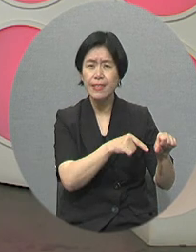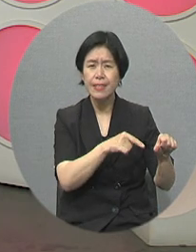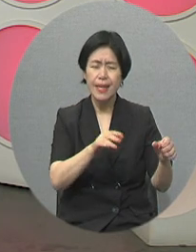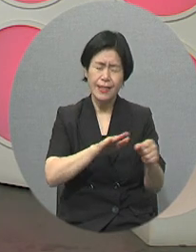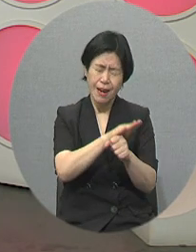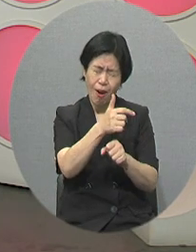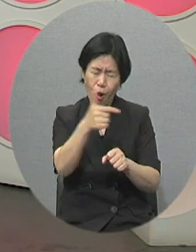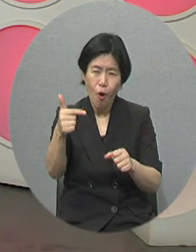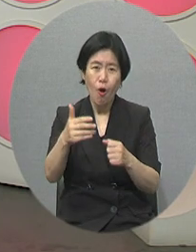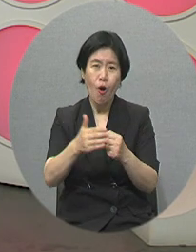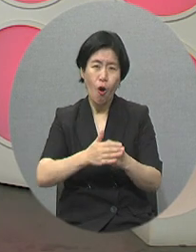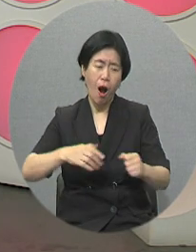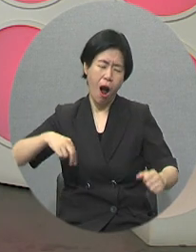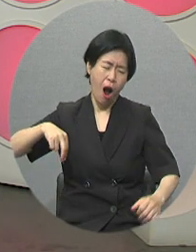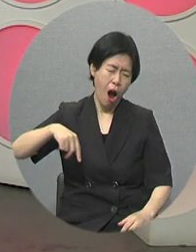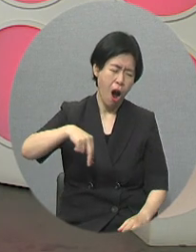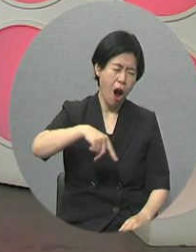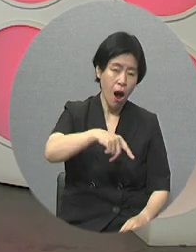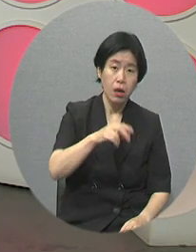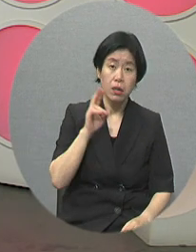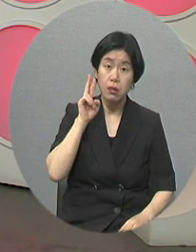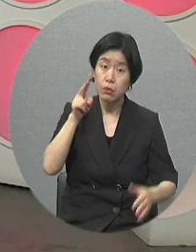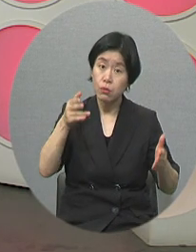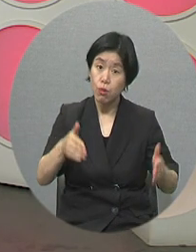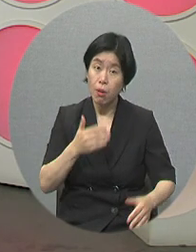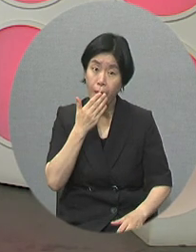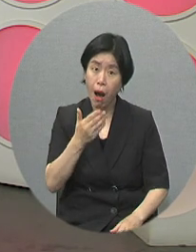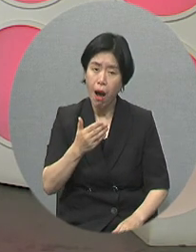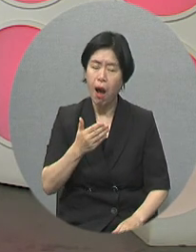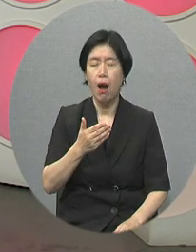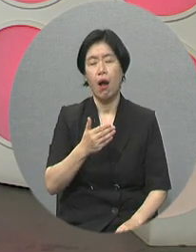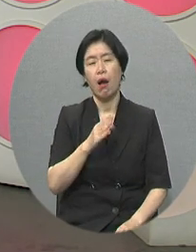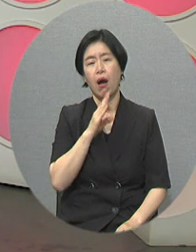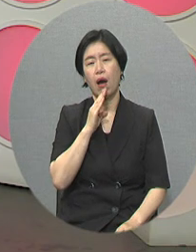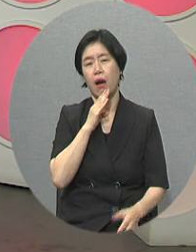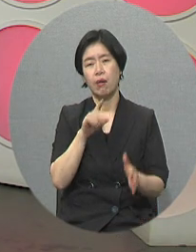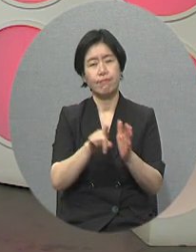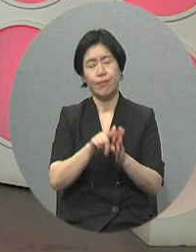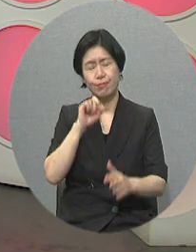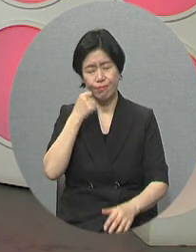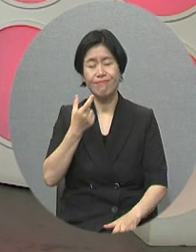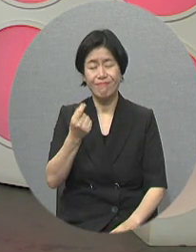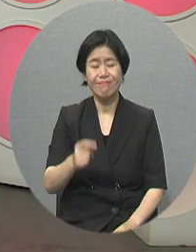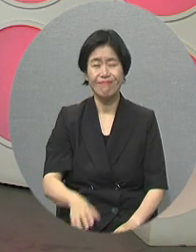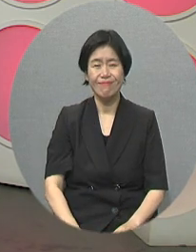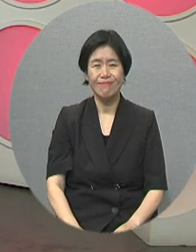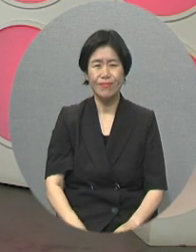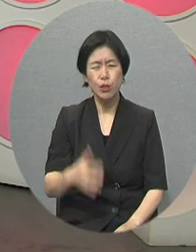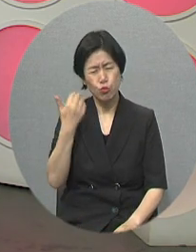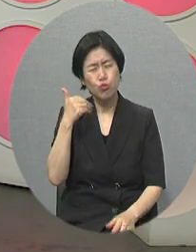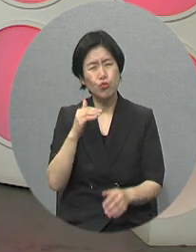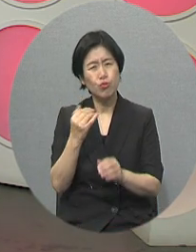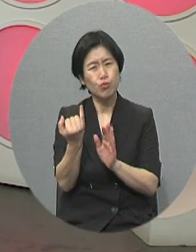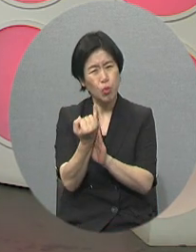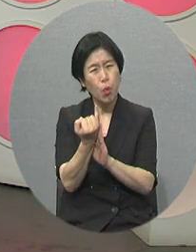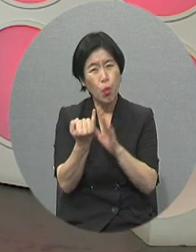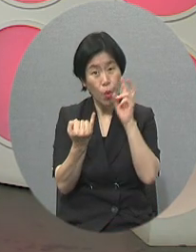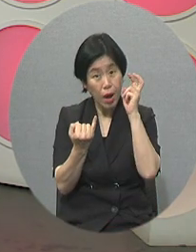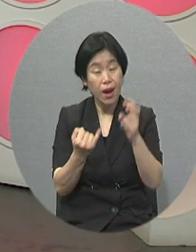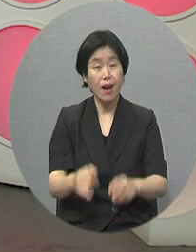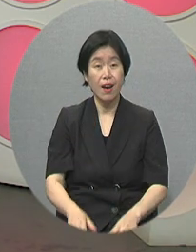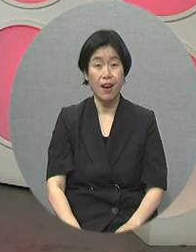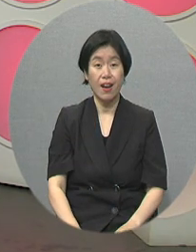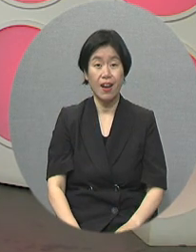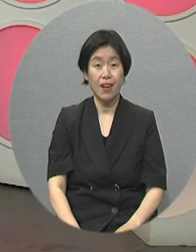야 걸어서 오셨다는 게 그리고 이제 또 중간중간에 누가 도와줬을 것 같아요. 그리고 이제 그러다 보니까